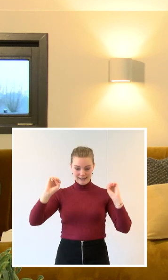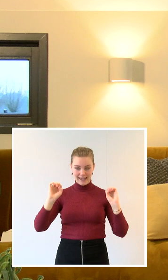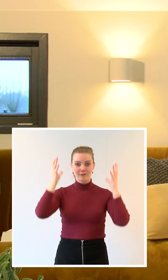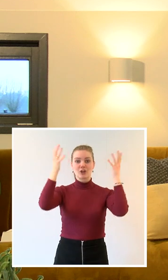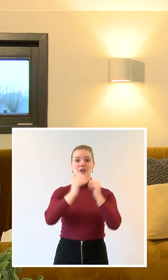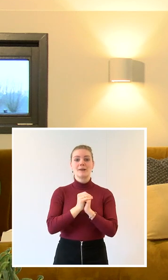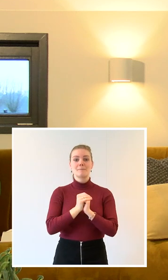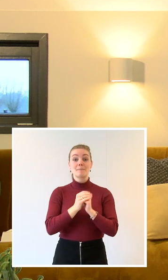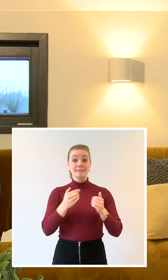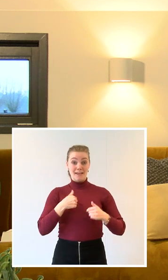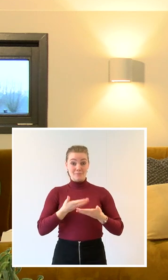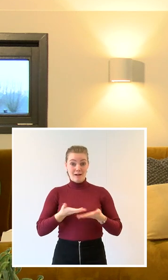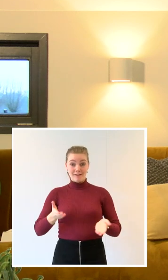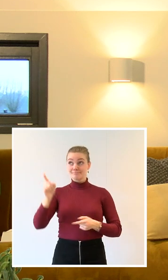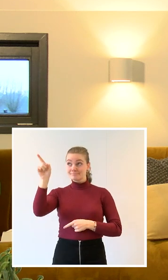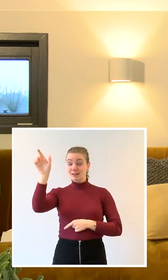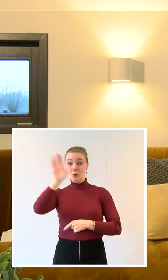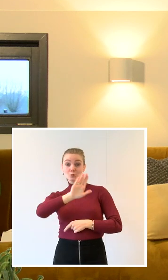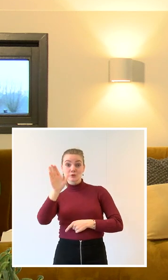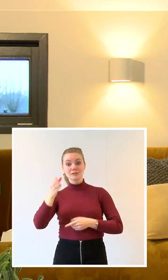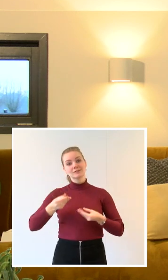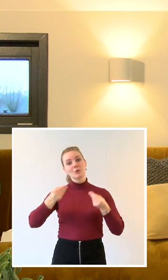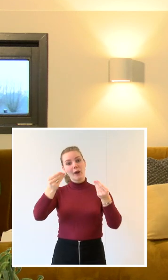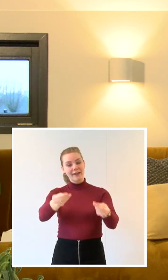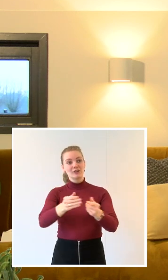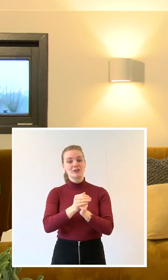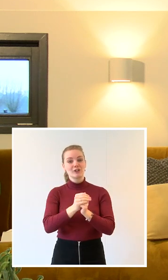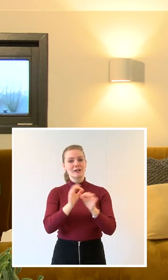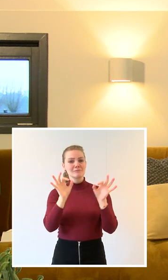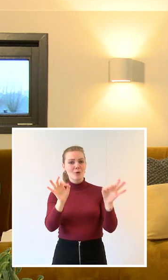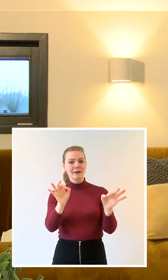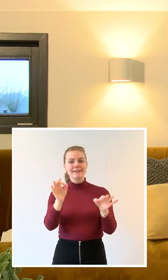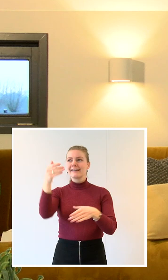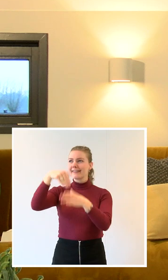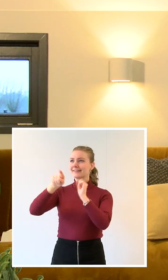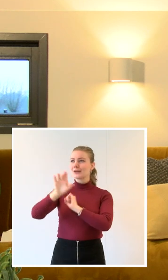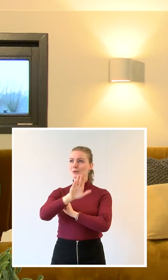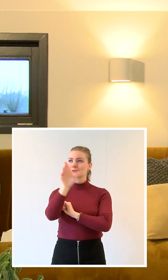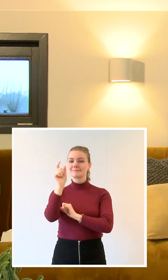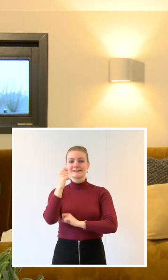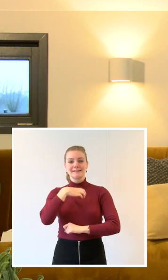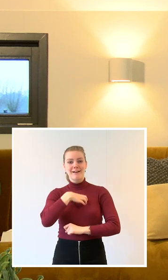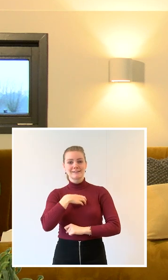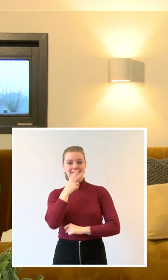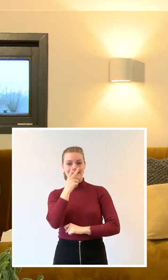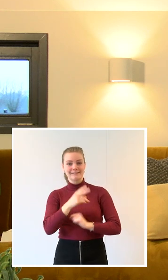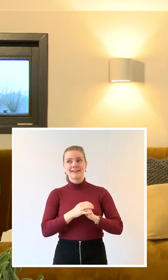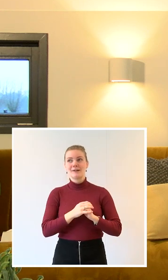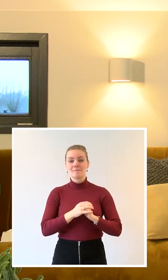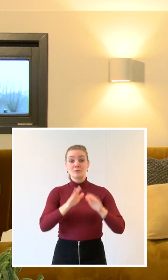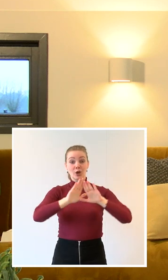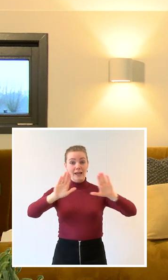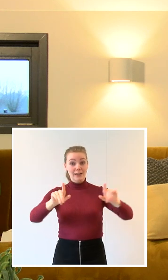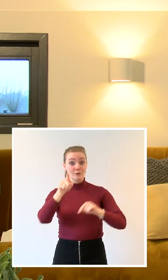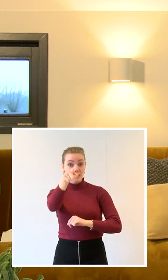mooi is in zijn groet, laat God meteen iets zien van zijn karakter. Genade is er voor jou en vrede van God de